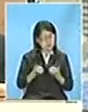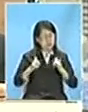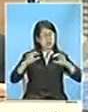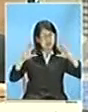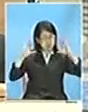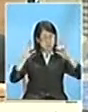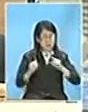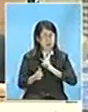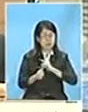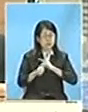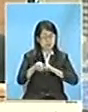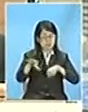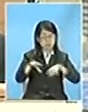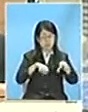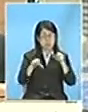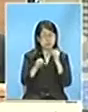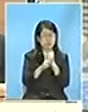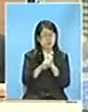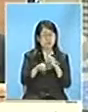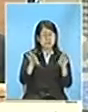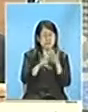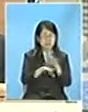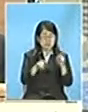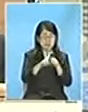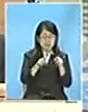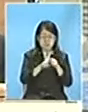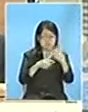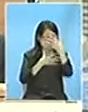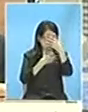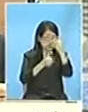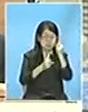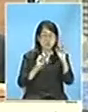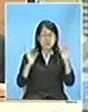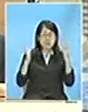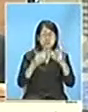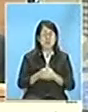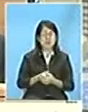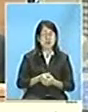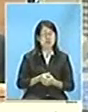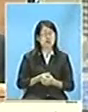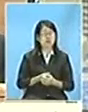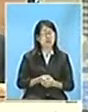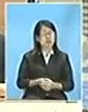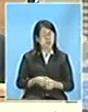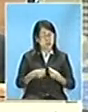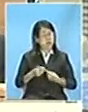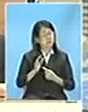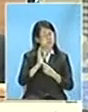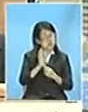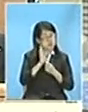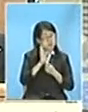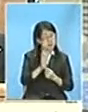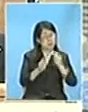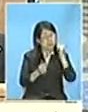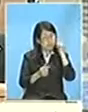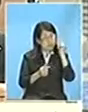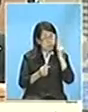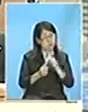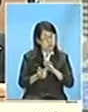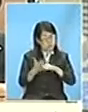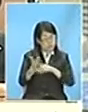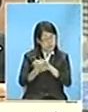ได้ดูแลเนี่ยรัฐบาลไม่ได้ใส่ใจเลยในสิ่งที่เป็นความเห็นในเชิงนโยบายว่าการจัดการศึกษ